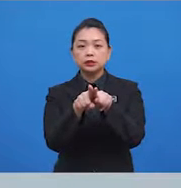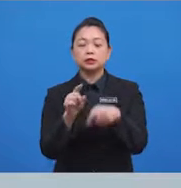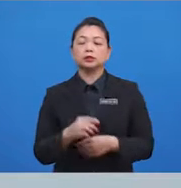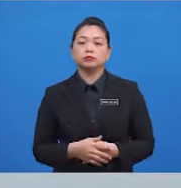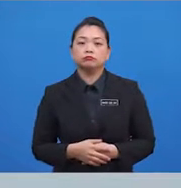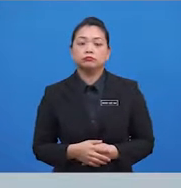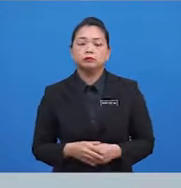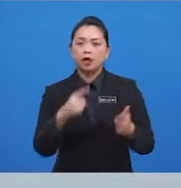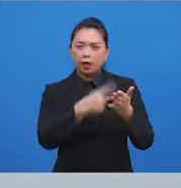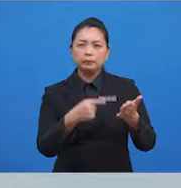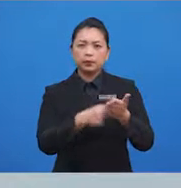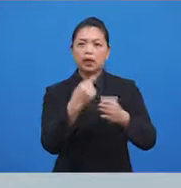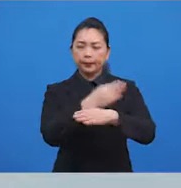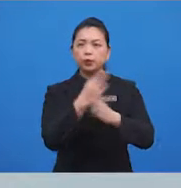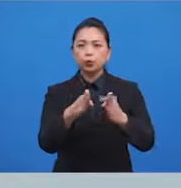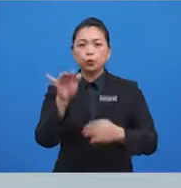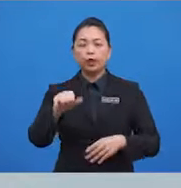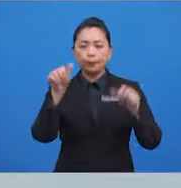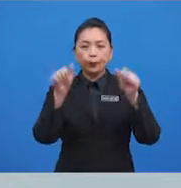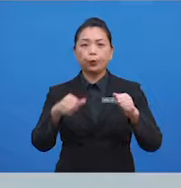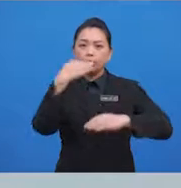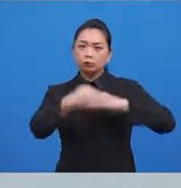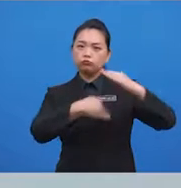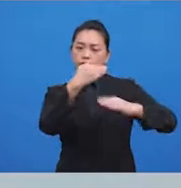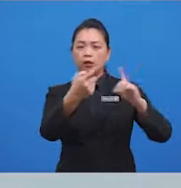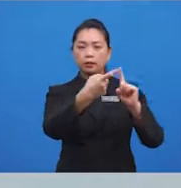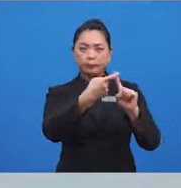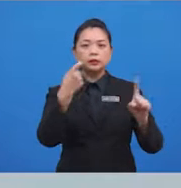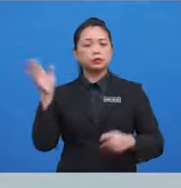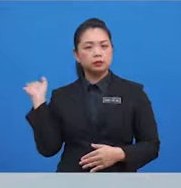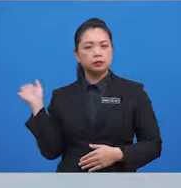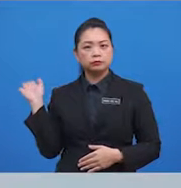Murid-murid, apakah bentuk yang boleh dibina dari bentangan ini?